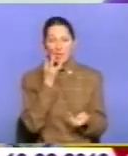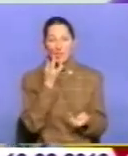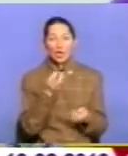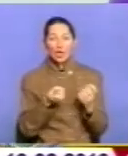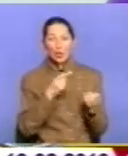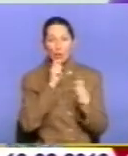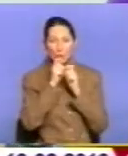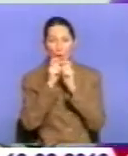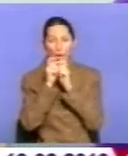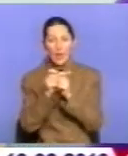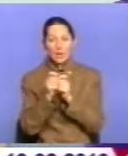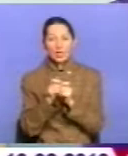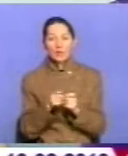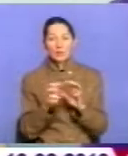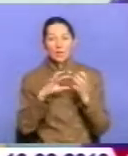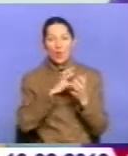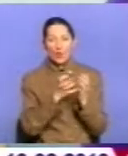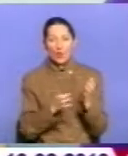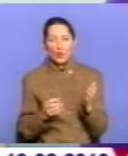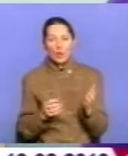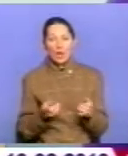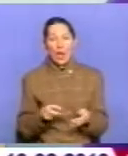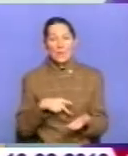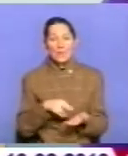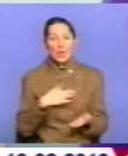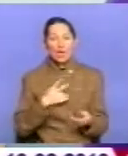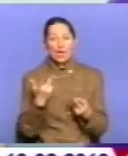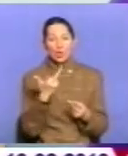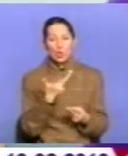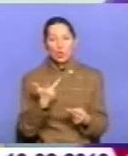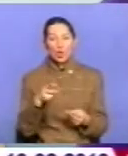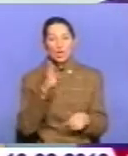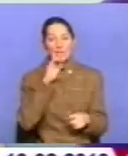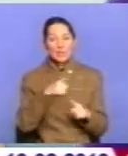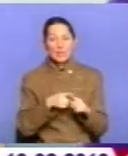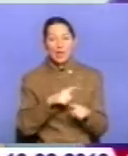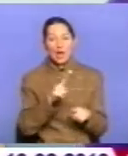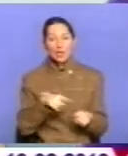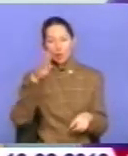приносили. Приходила моя троюрідна сестра з хлопцем. І я